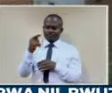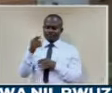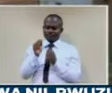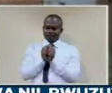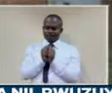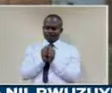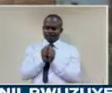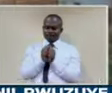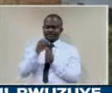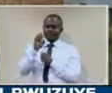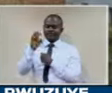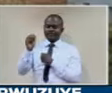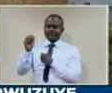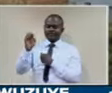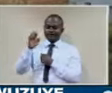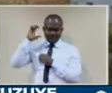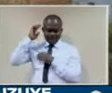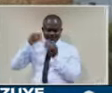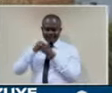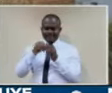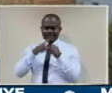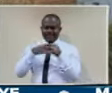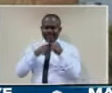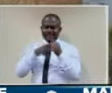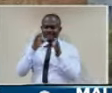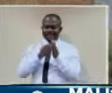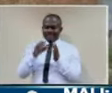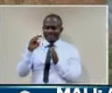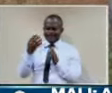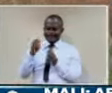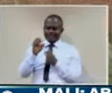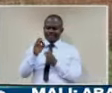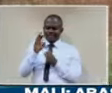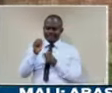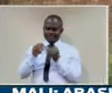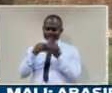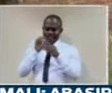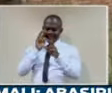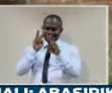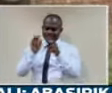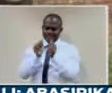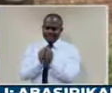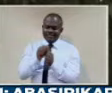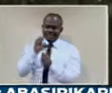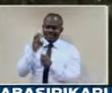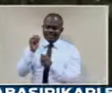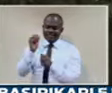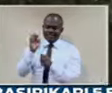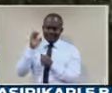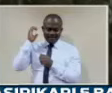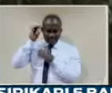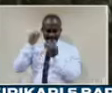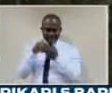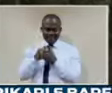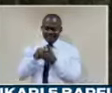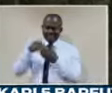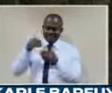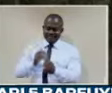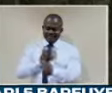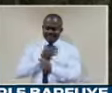Emma Radio rero mu cyana gatatu n'ibice 4 FM nize kome kugera muri kurikira ni Emma Radio mu muziki mu gena mu